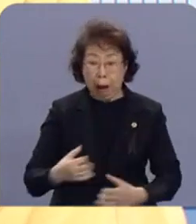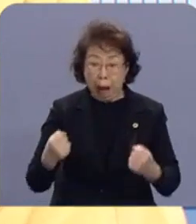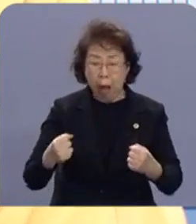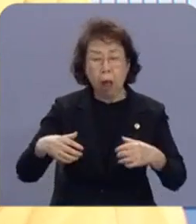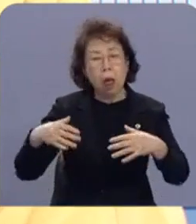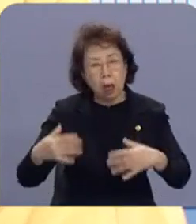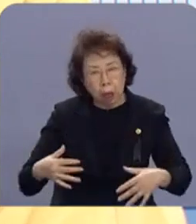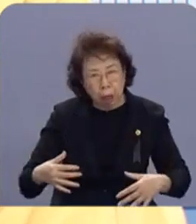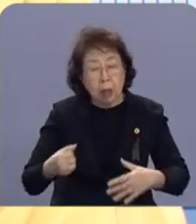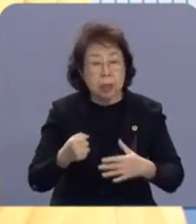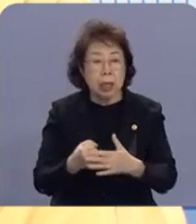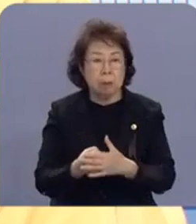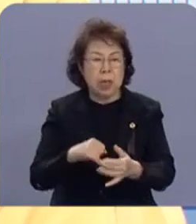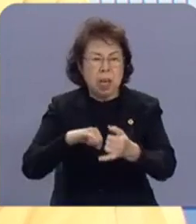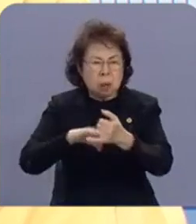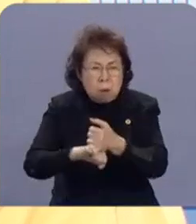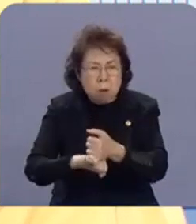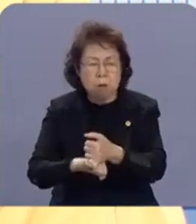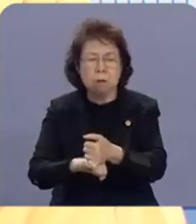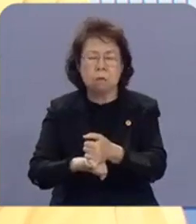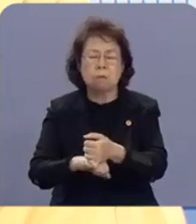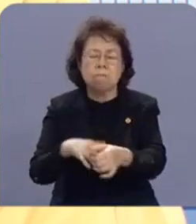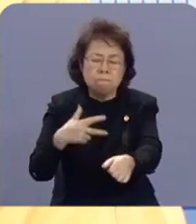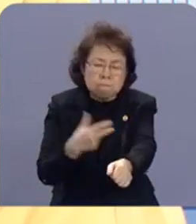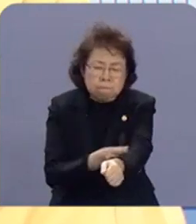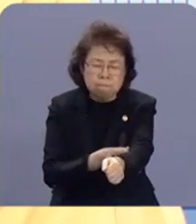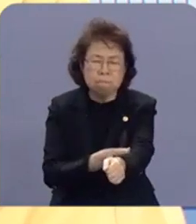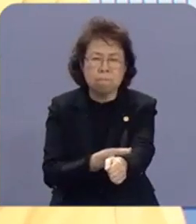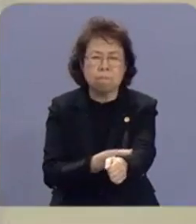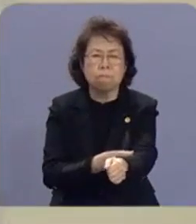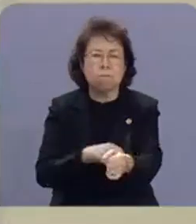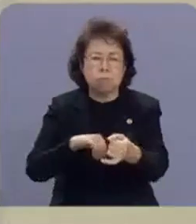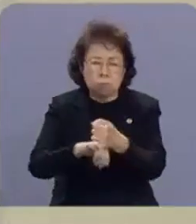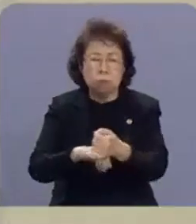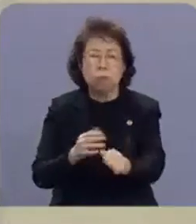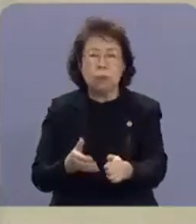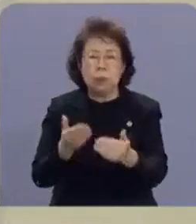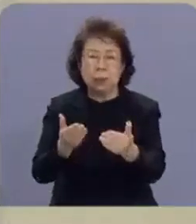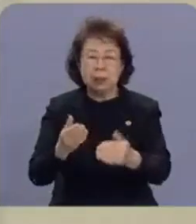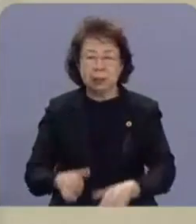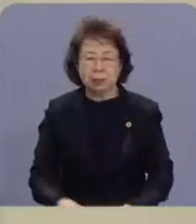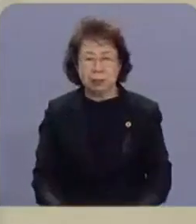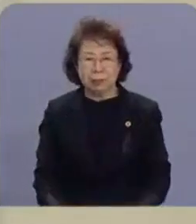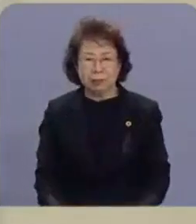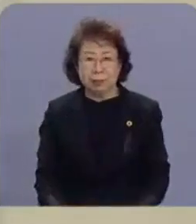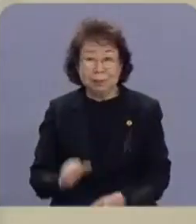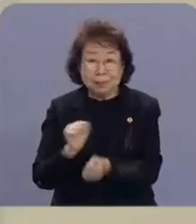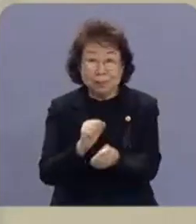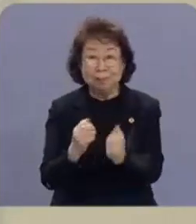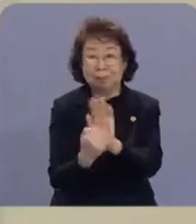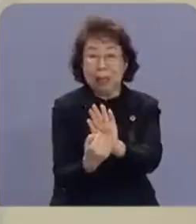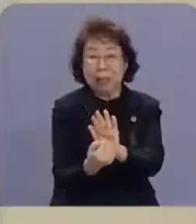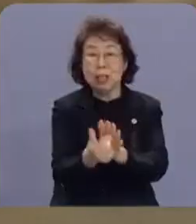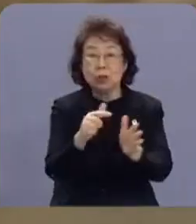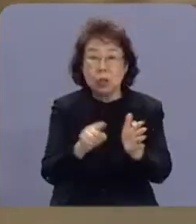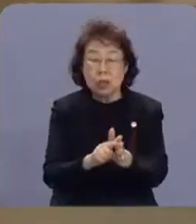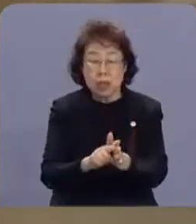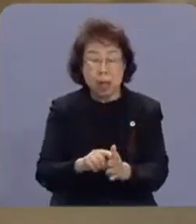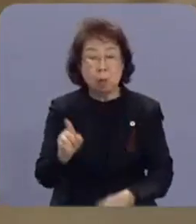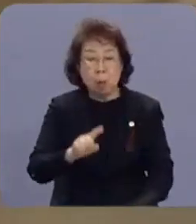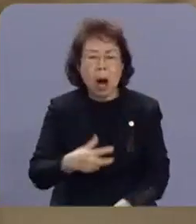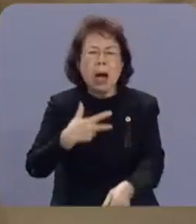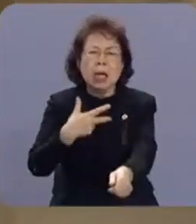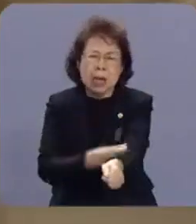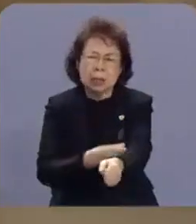있습니다. 그래서 그런 인구들을 대상으로 재감염이 일어날 수 있습니다. 부산시는 재감염을 막기 위해 무엇보다